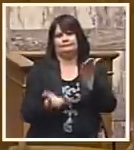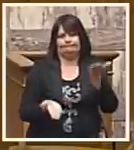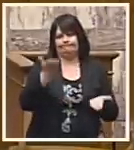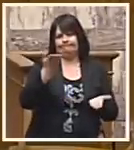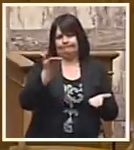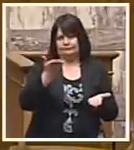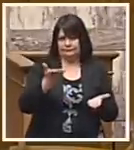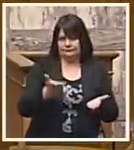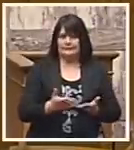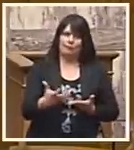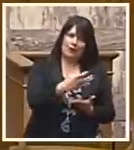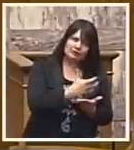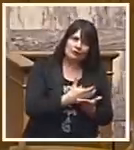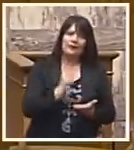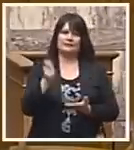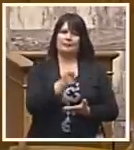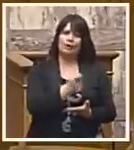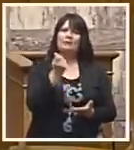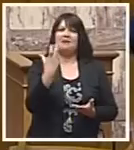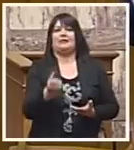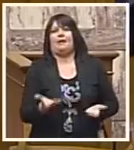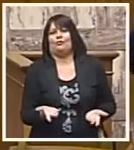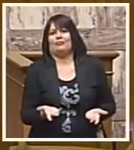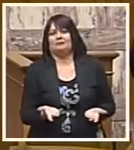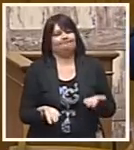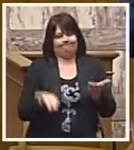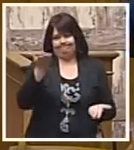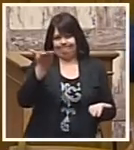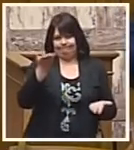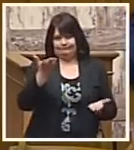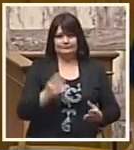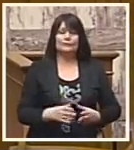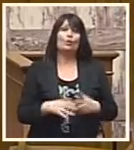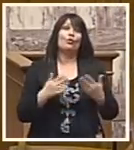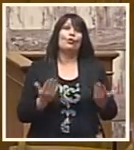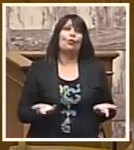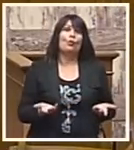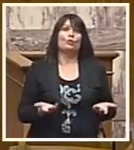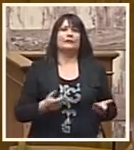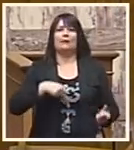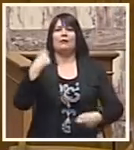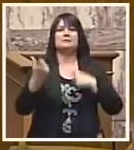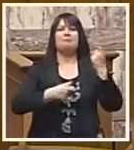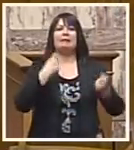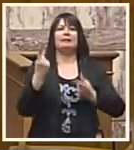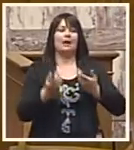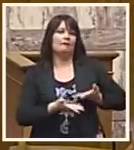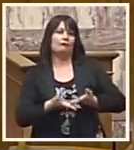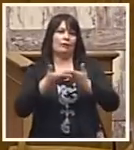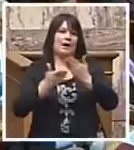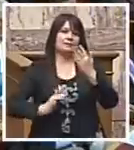πληρωμών. Ούτε βέβαια απλώς τα λεφτά πεταμένα βοηθούν την ανάπτυξη. Είναι και πού θα